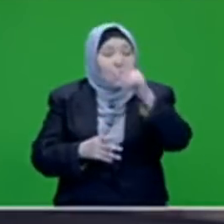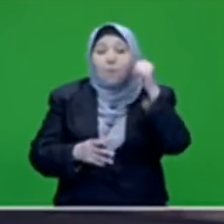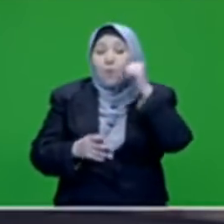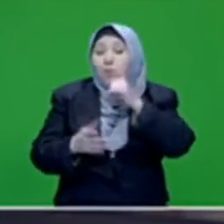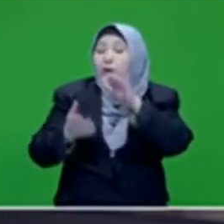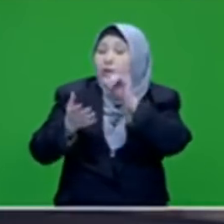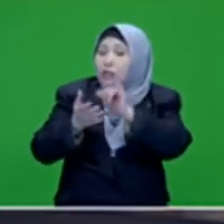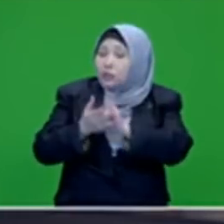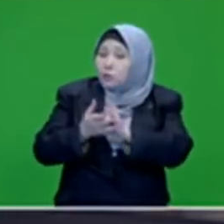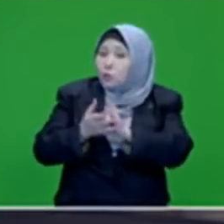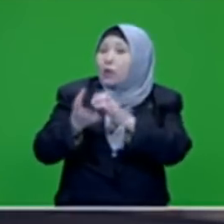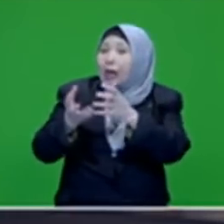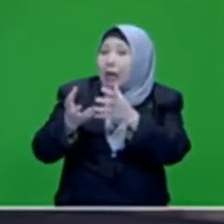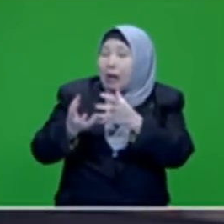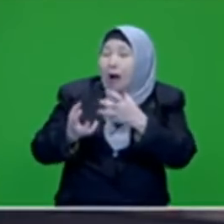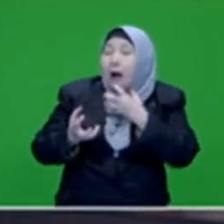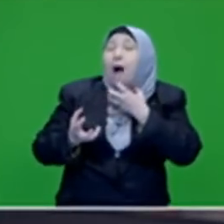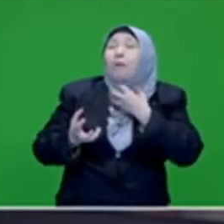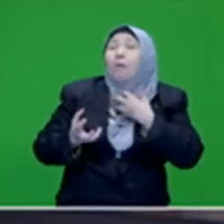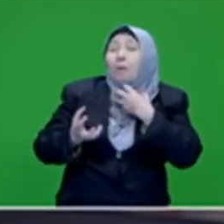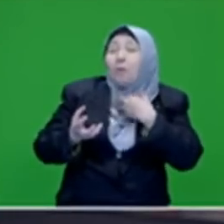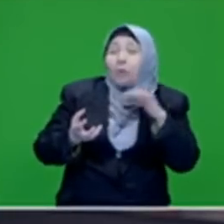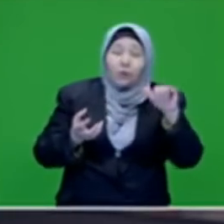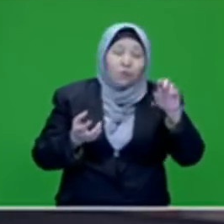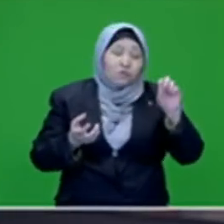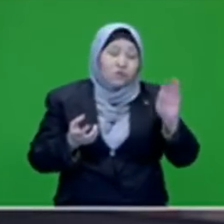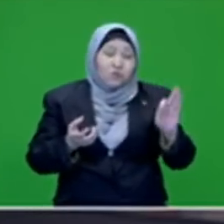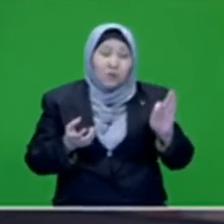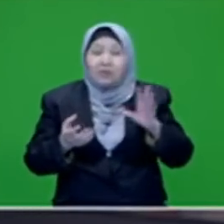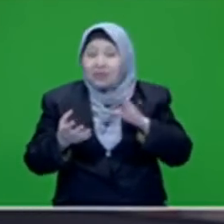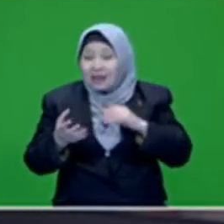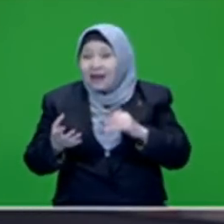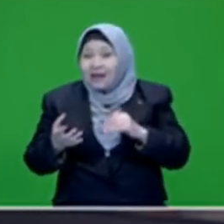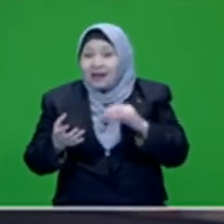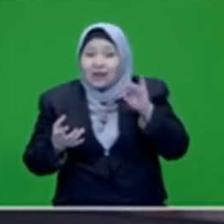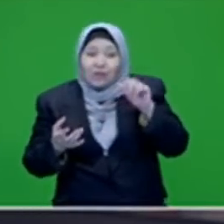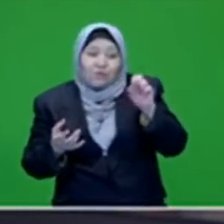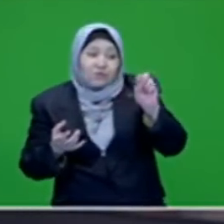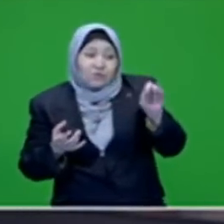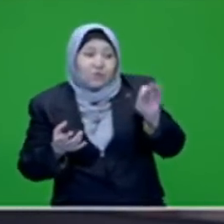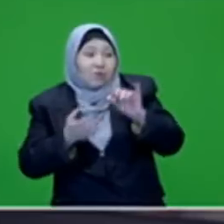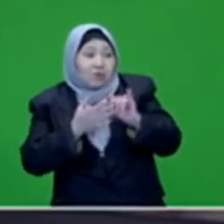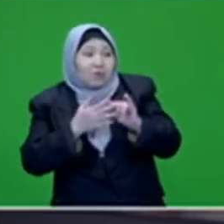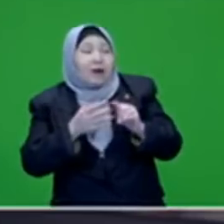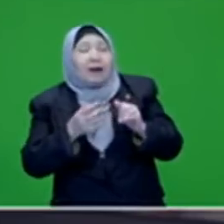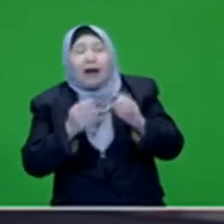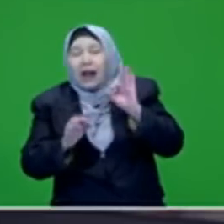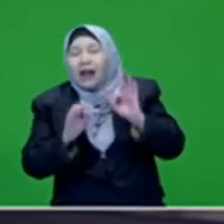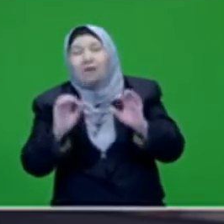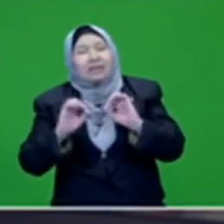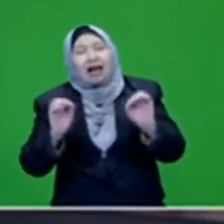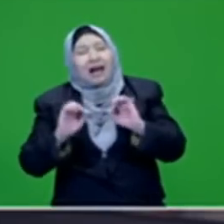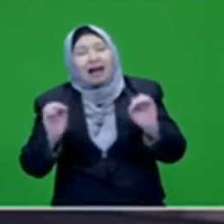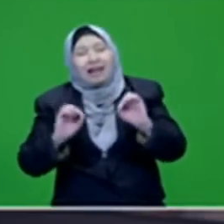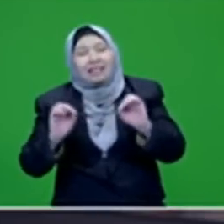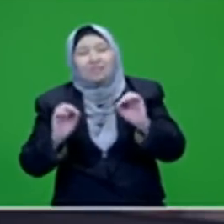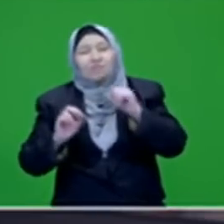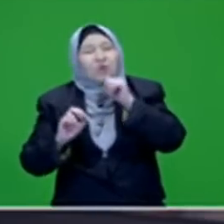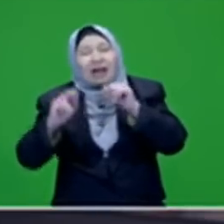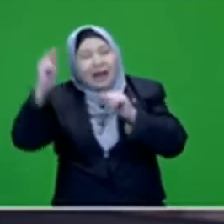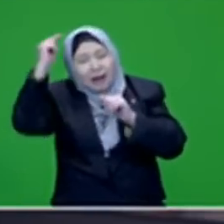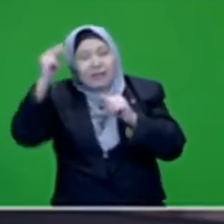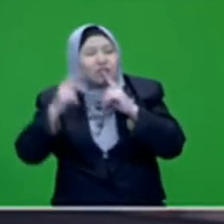itu menghendakinya kepada Nabi Yusuf dan Yusuf pun berkehendak kepadanya sekiranya dia tidak melihat burhan rabbih,